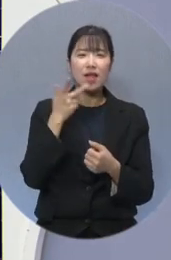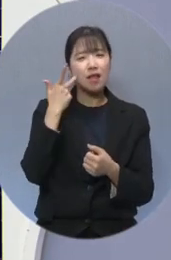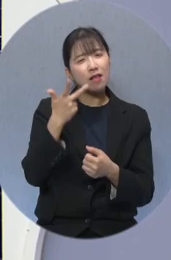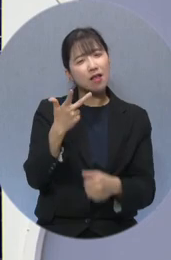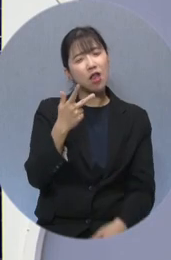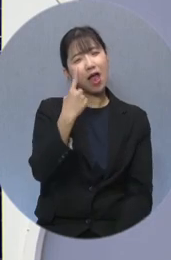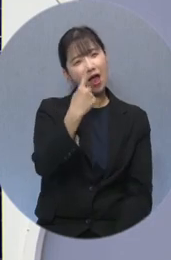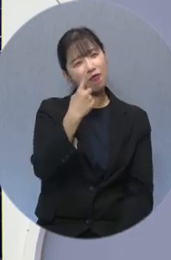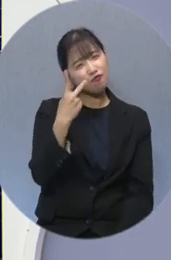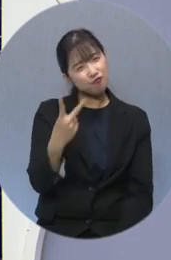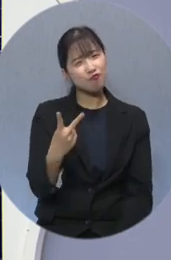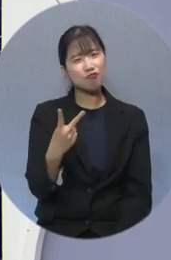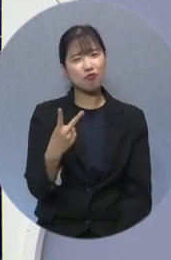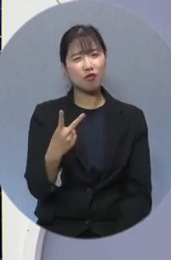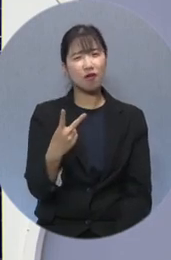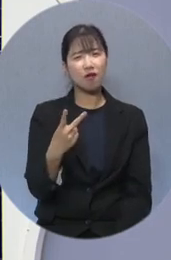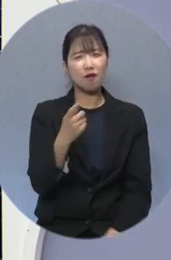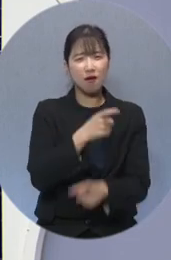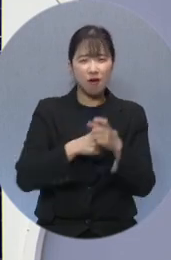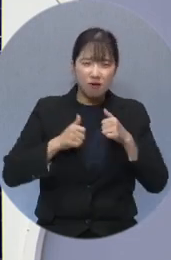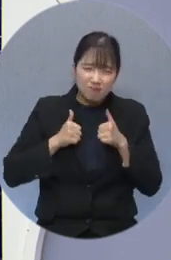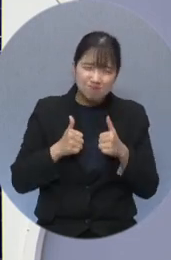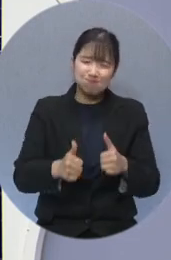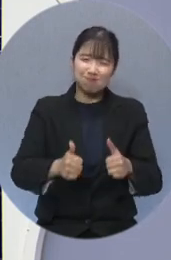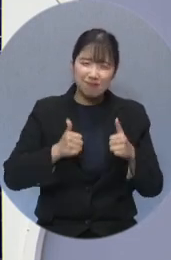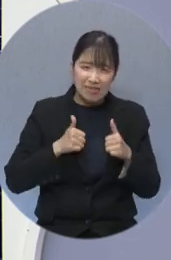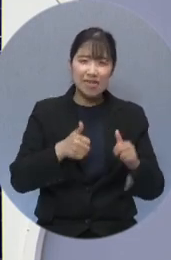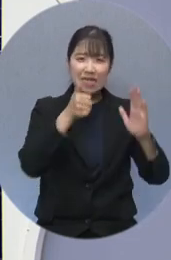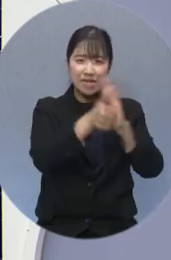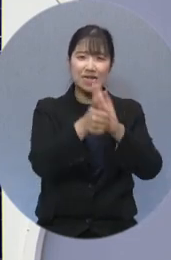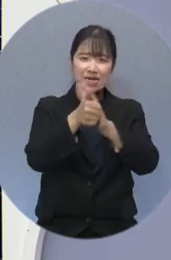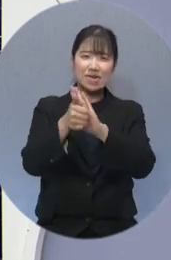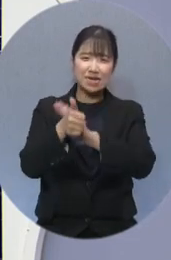번 내지 두 번은 부지런히 쫓아다녀서